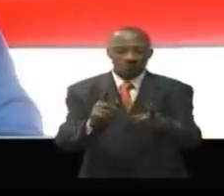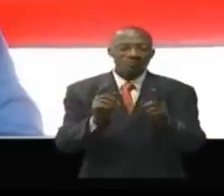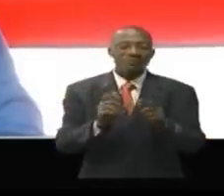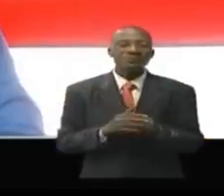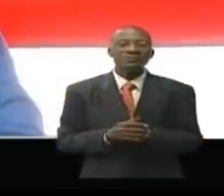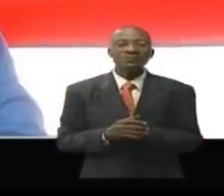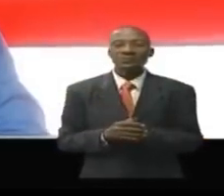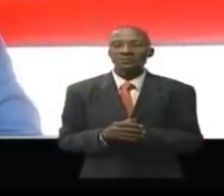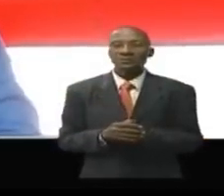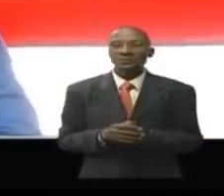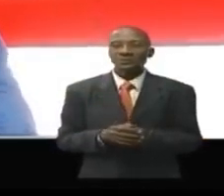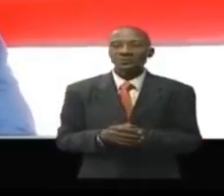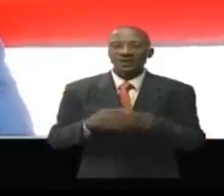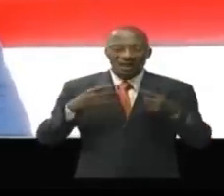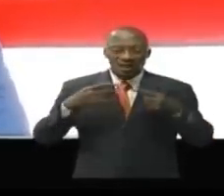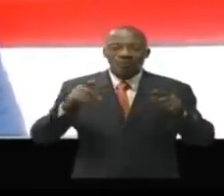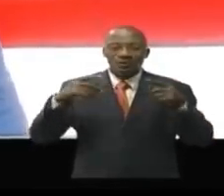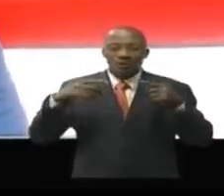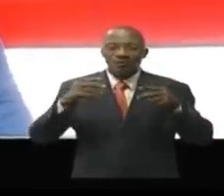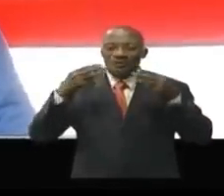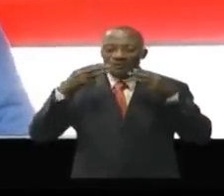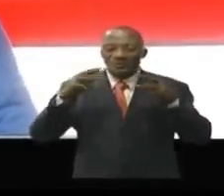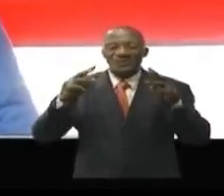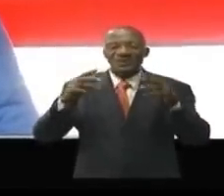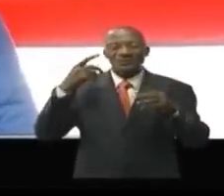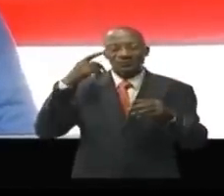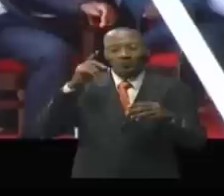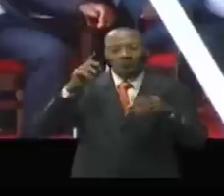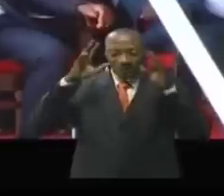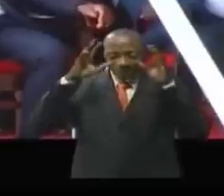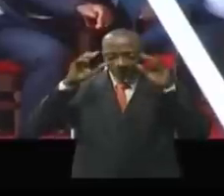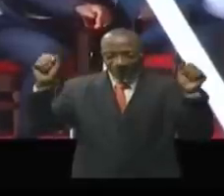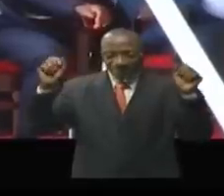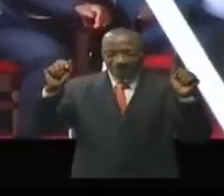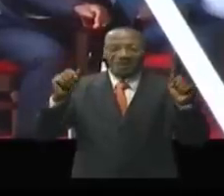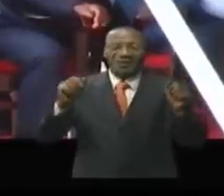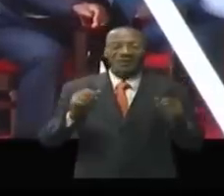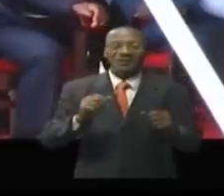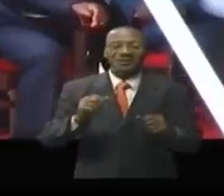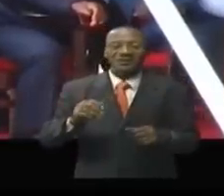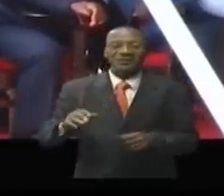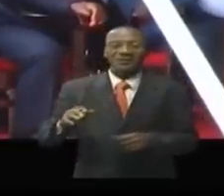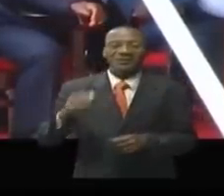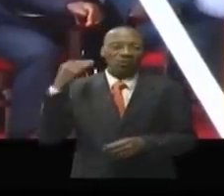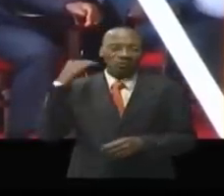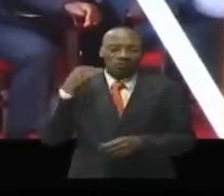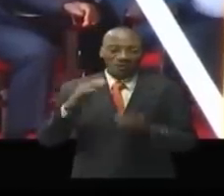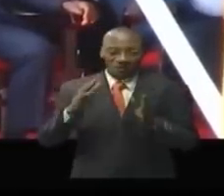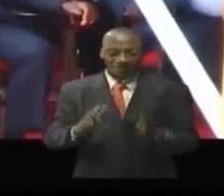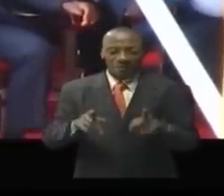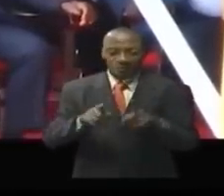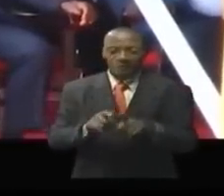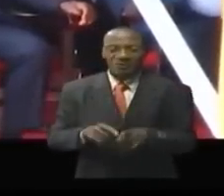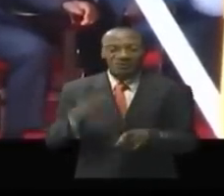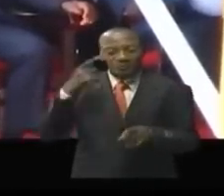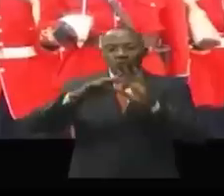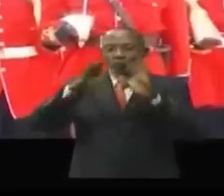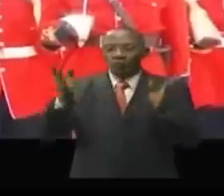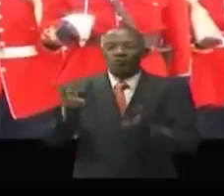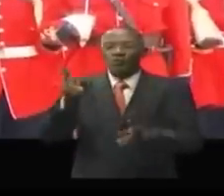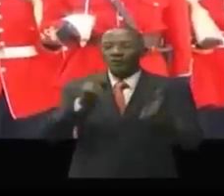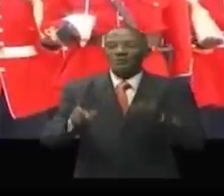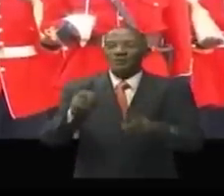au peuple frère de l'Ouganda, est revenu sur la paix dans l'Est et la mutualisation des efforts pour y